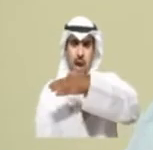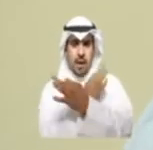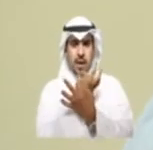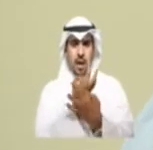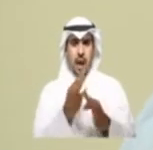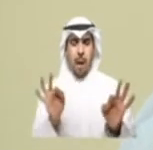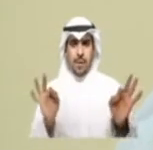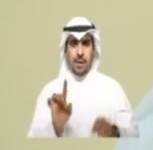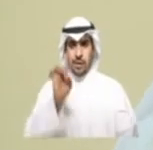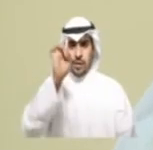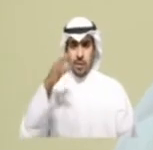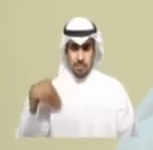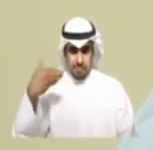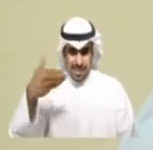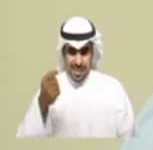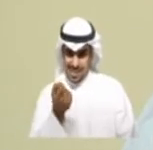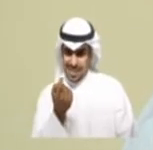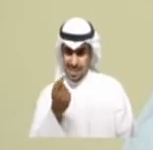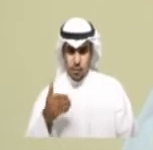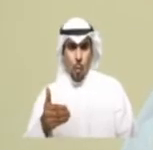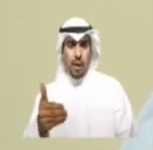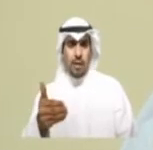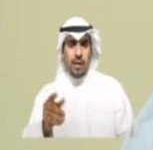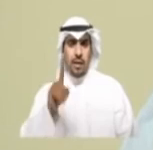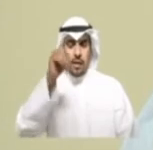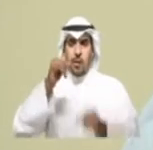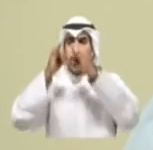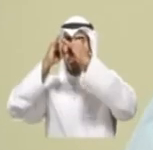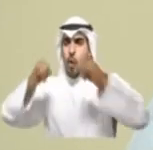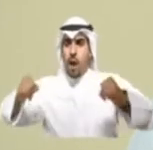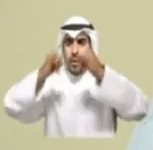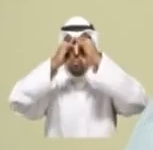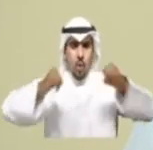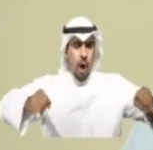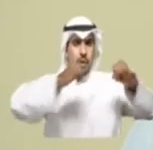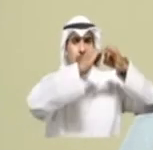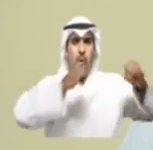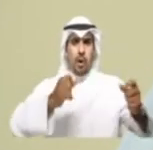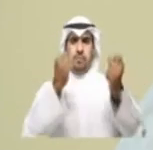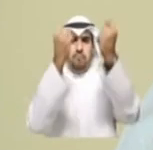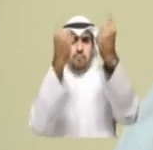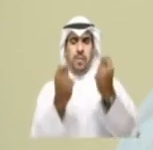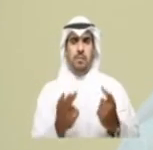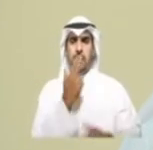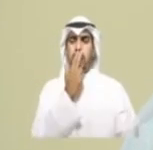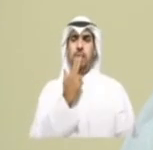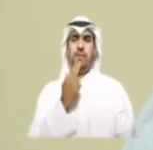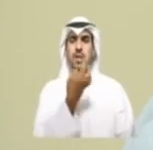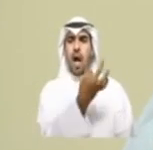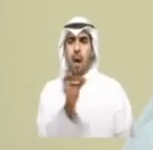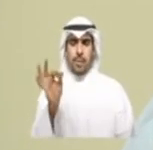سيتوي الحجاج إلى منى، وتم تجهيز مخيم منى بأحدث الوسائل وتوفير جميع